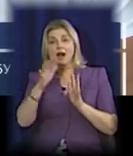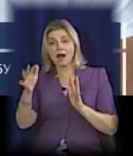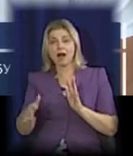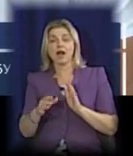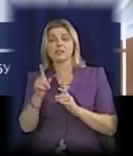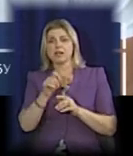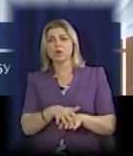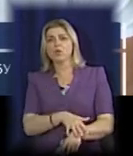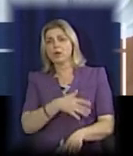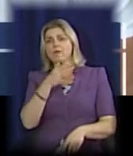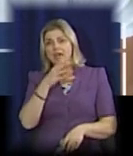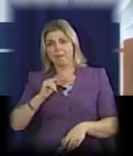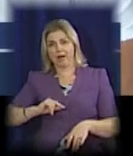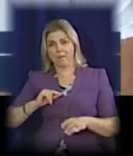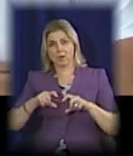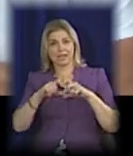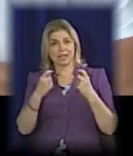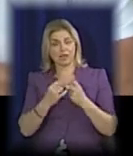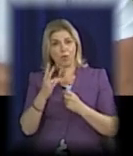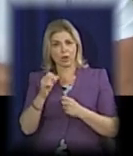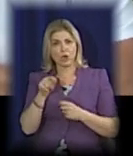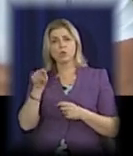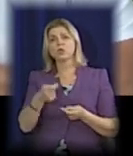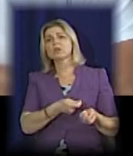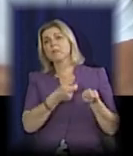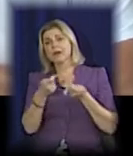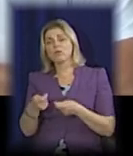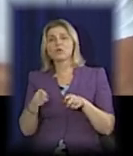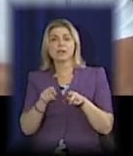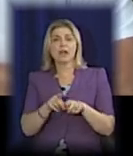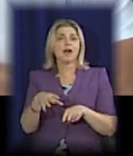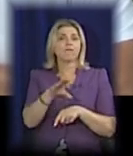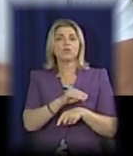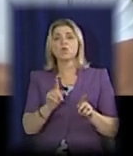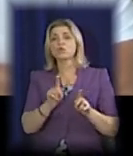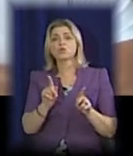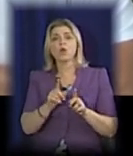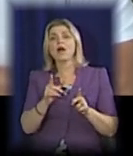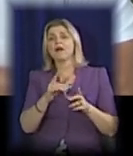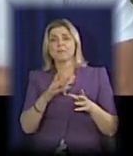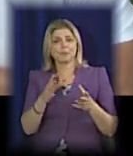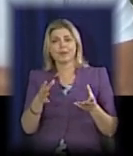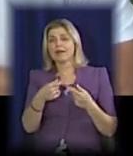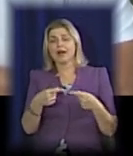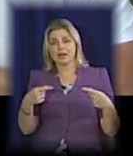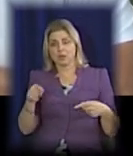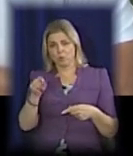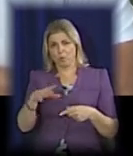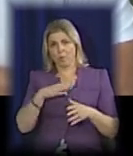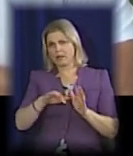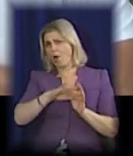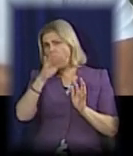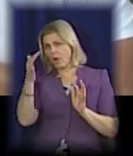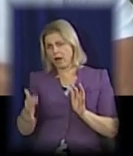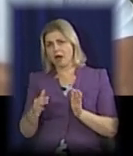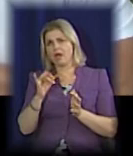так, тривалий час роботи стадіону. Сюди звозили, так скажемо, все, що не звозили зі стадіону. І загалом тут була гора, купа